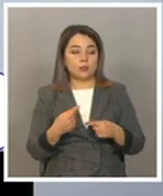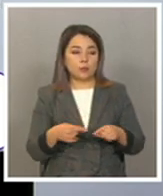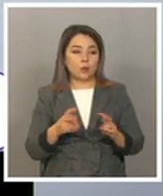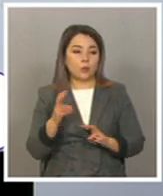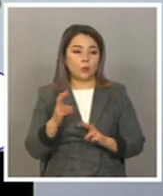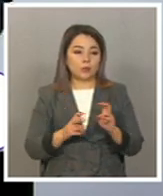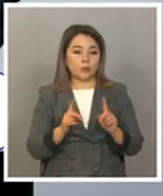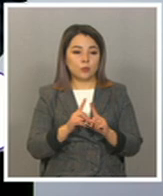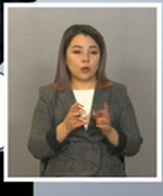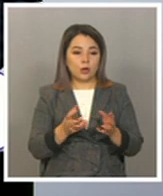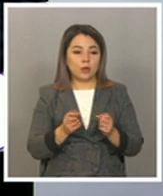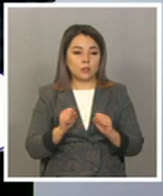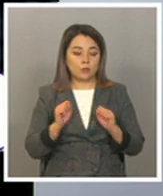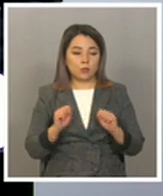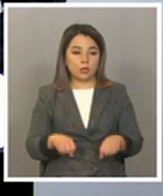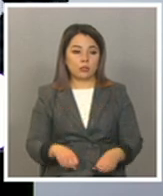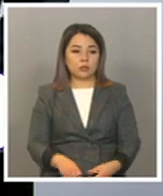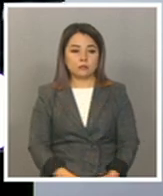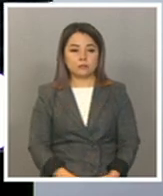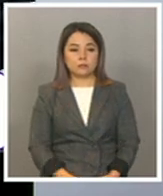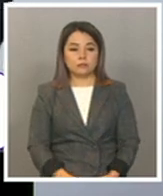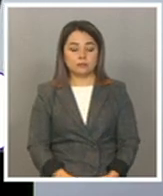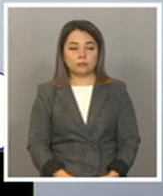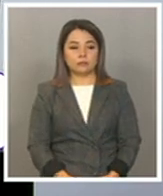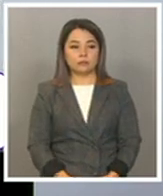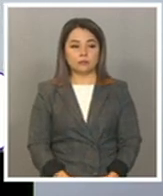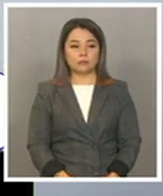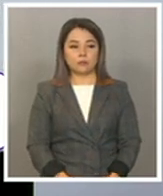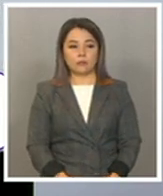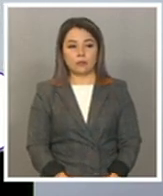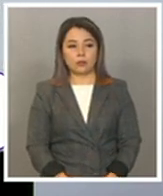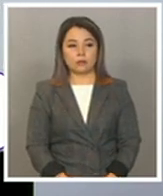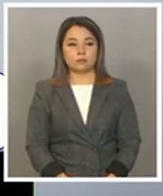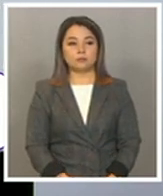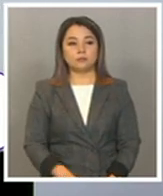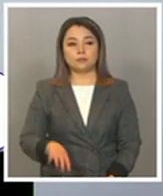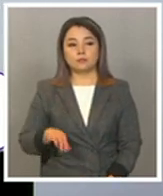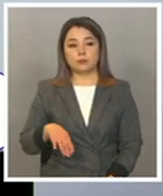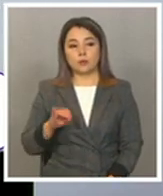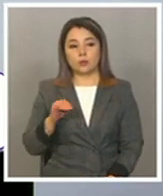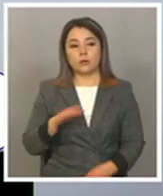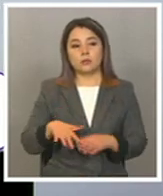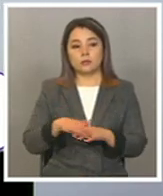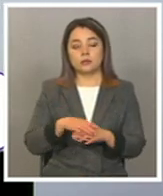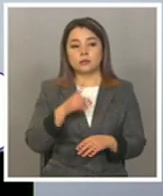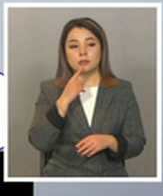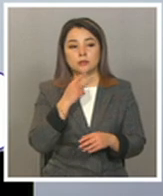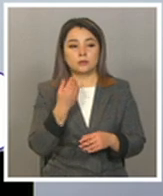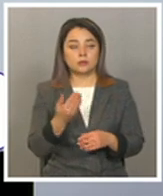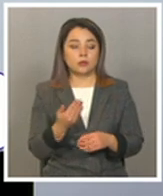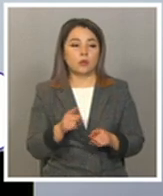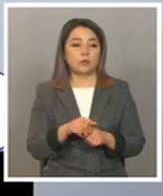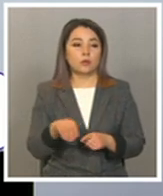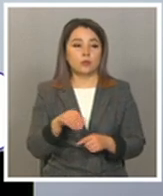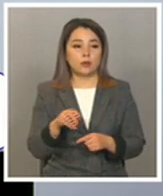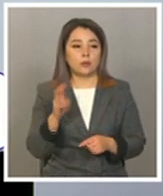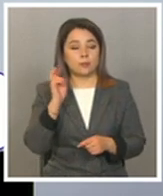өнімдерді алуға мүмкіншілік бар деген сөз. Одан оңтүстікке қарай қызғылт топырақ, онда қарашырық